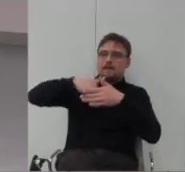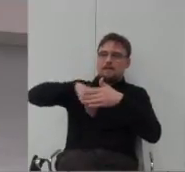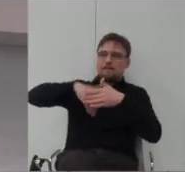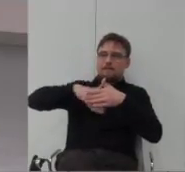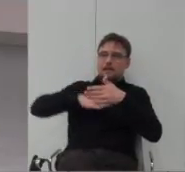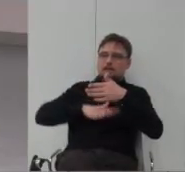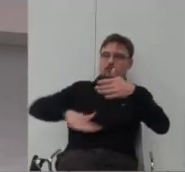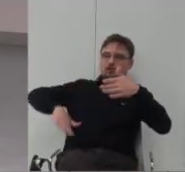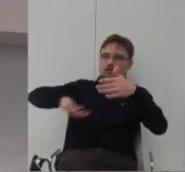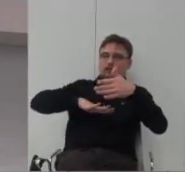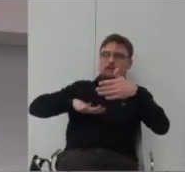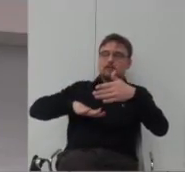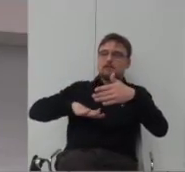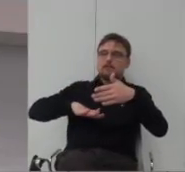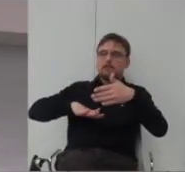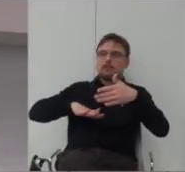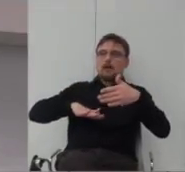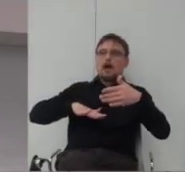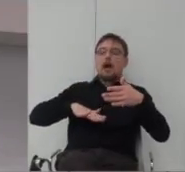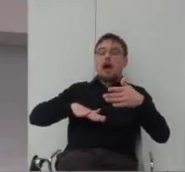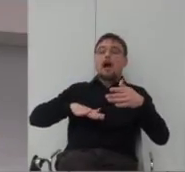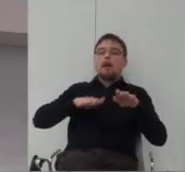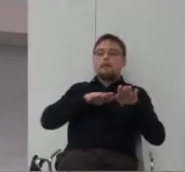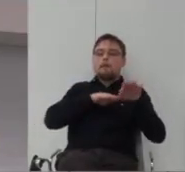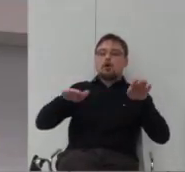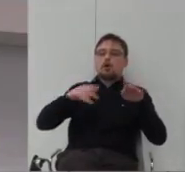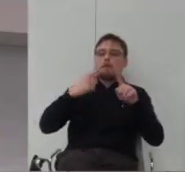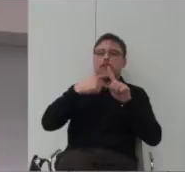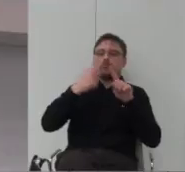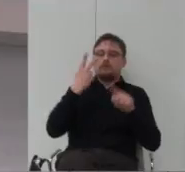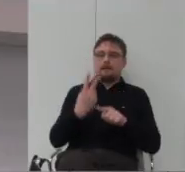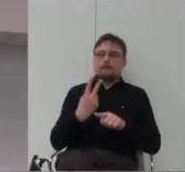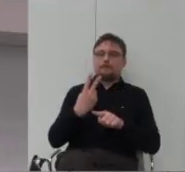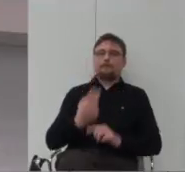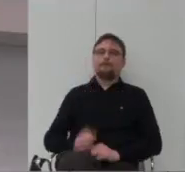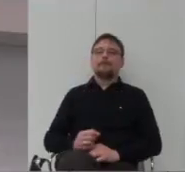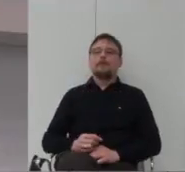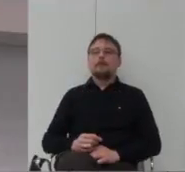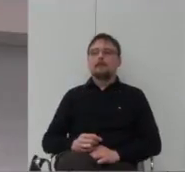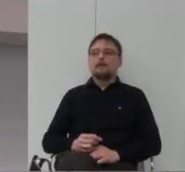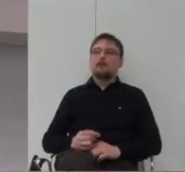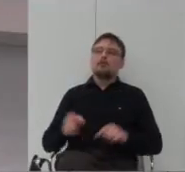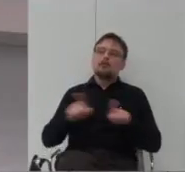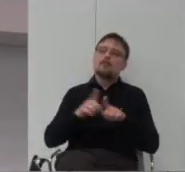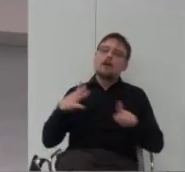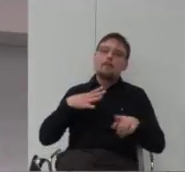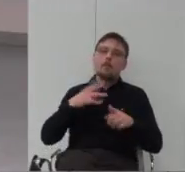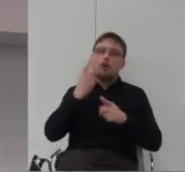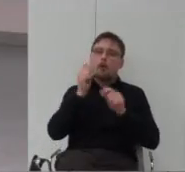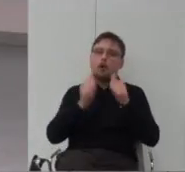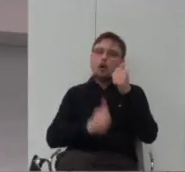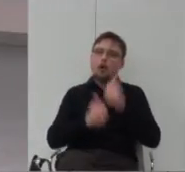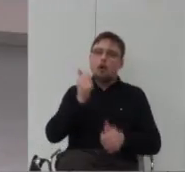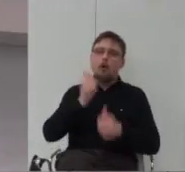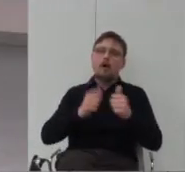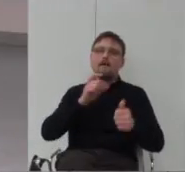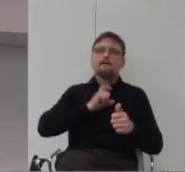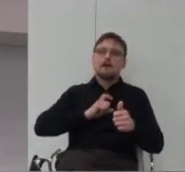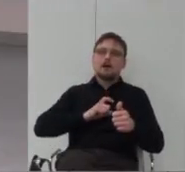kino. Taras, dziedziniec wewnętrzny jest położony na terenie, na poziomie plus